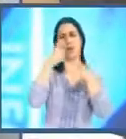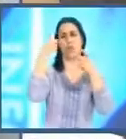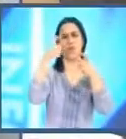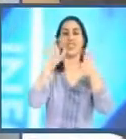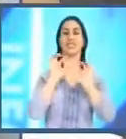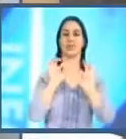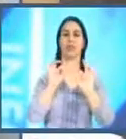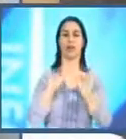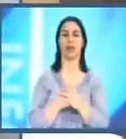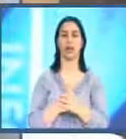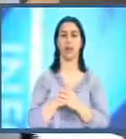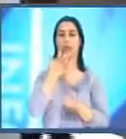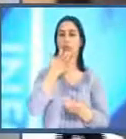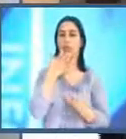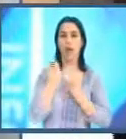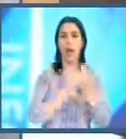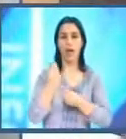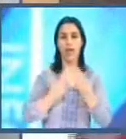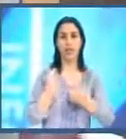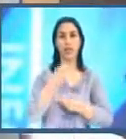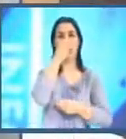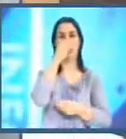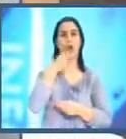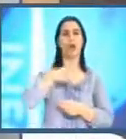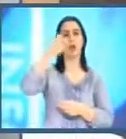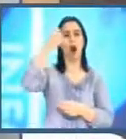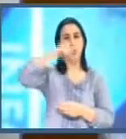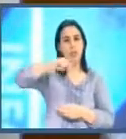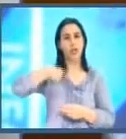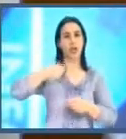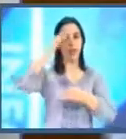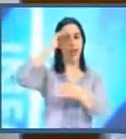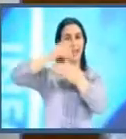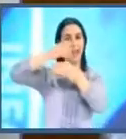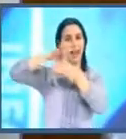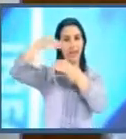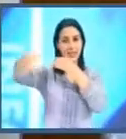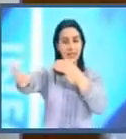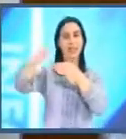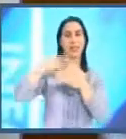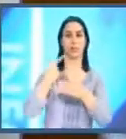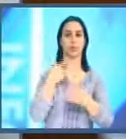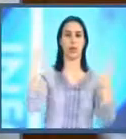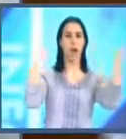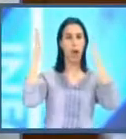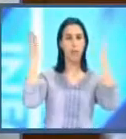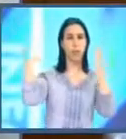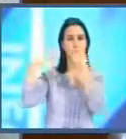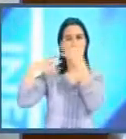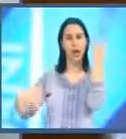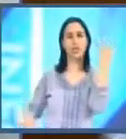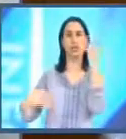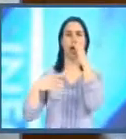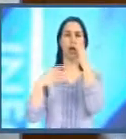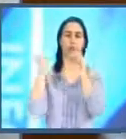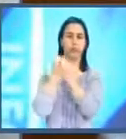especial. Per exemple, s'ha fet un esforç important amb catarates, s'ha fet un esforç molt important, havíem tingut èpoques amb molts mesos de llista d'espera i ara estem